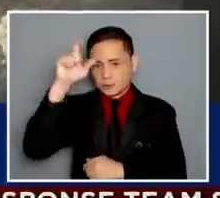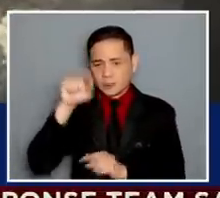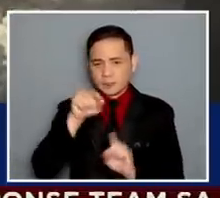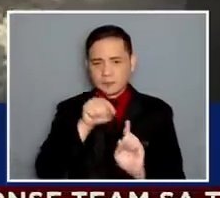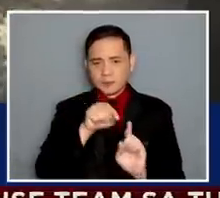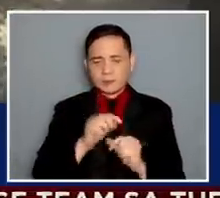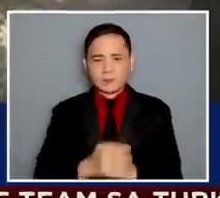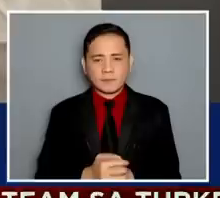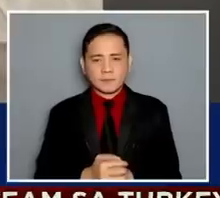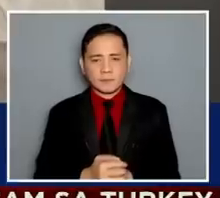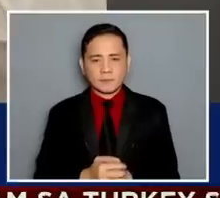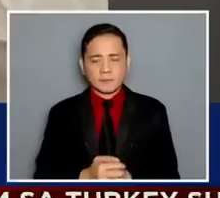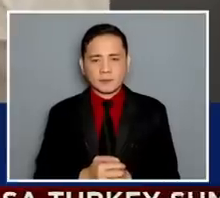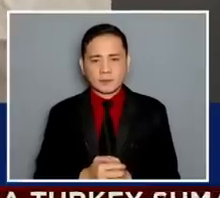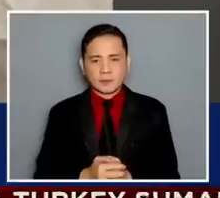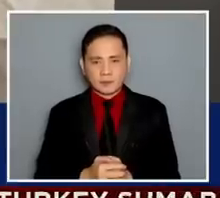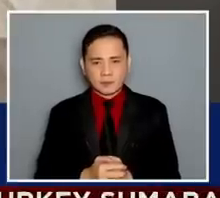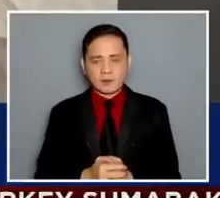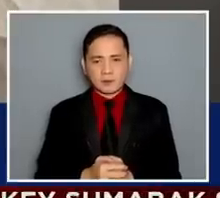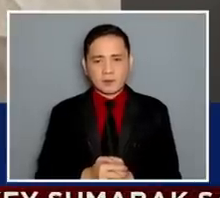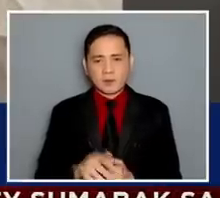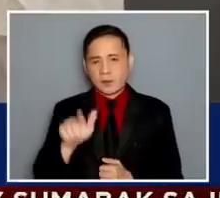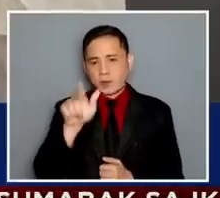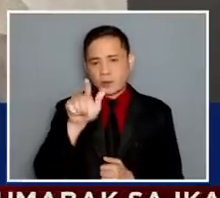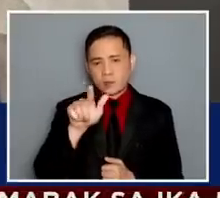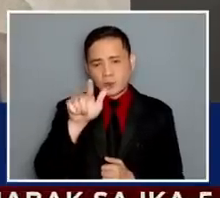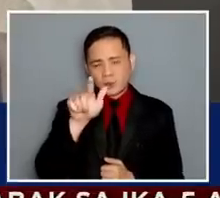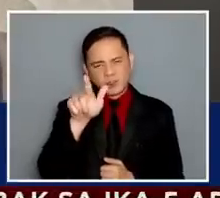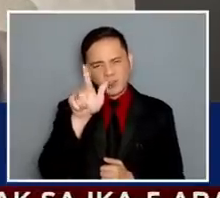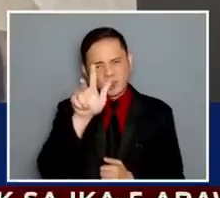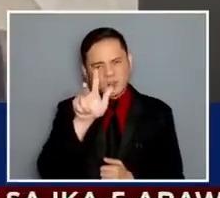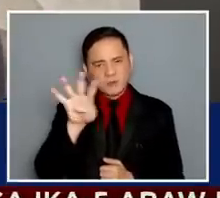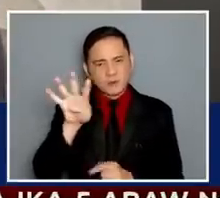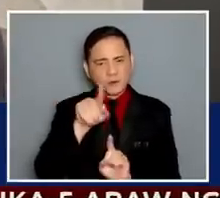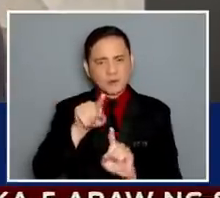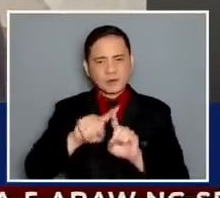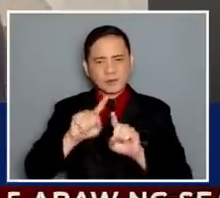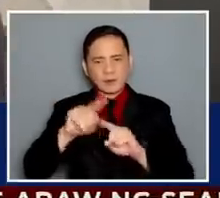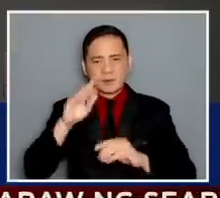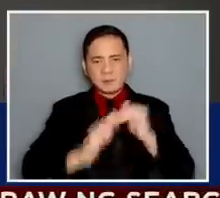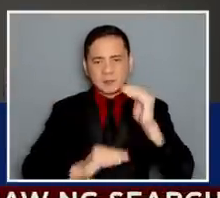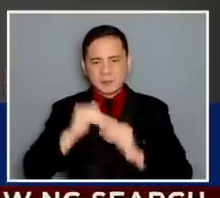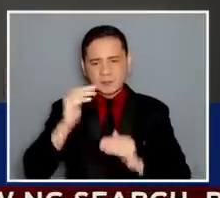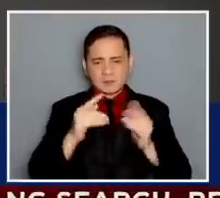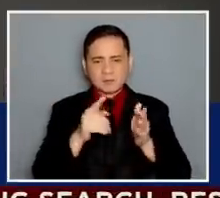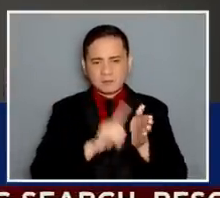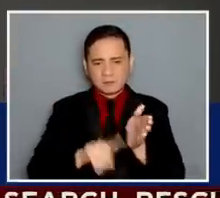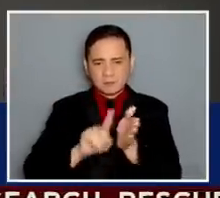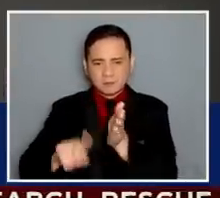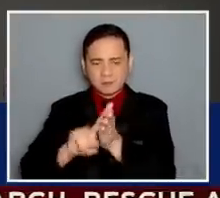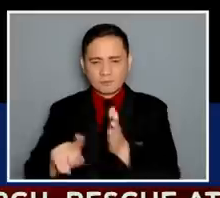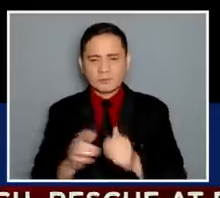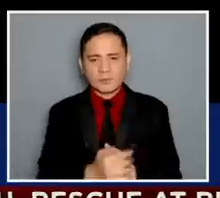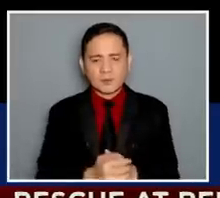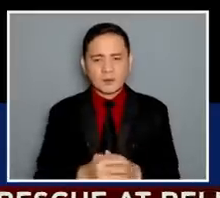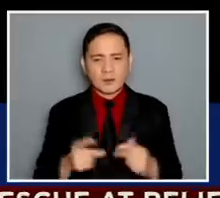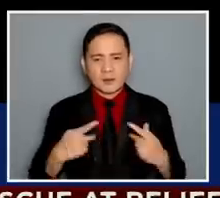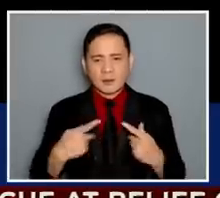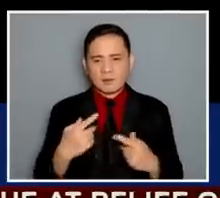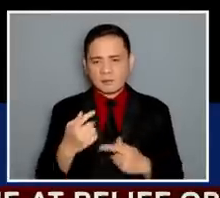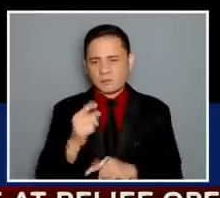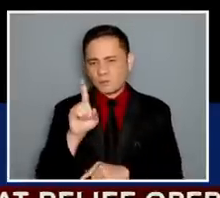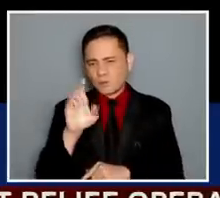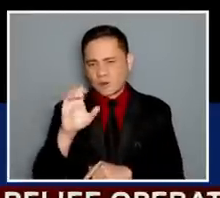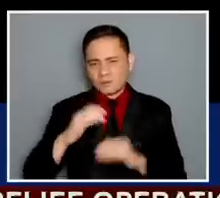sa 34 na gumuhong gusali ang kanilang na-assess at 115 pasyente ang nagagamot. Sa